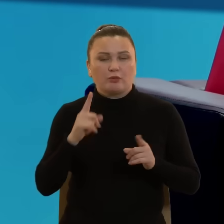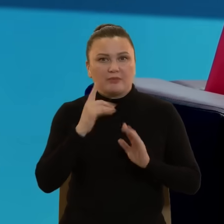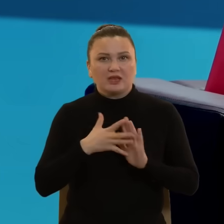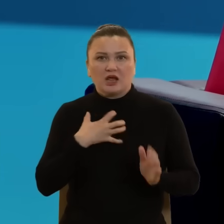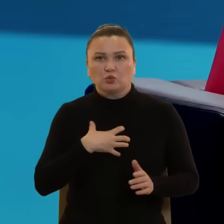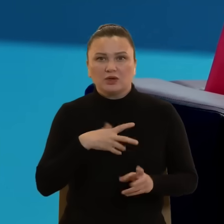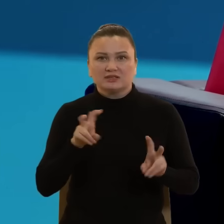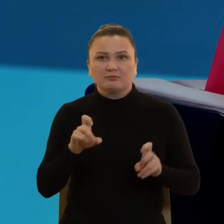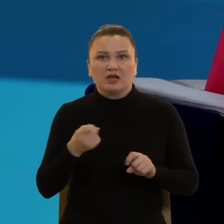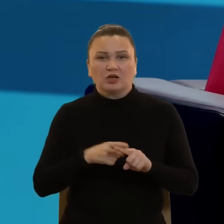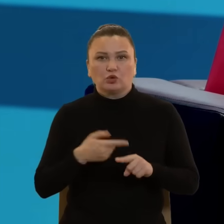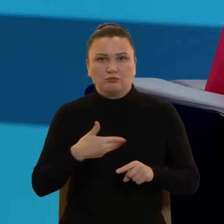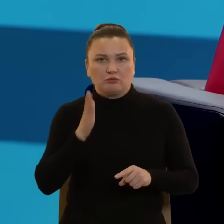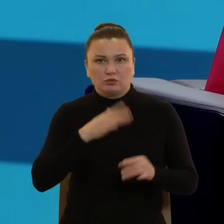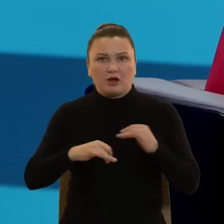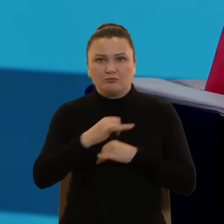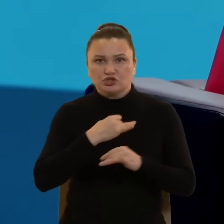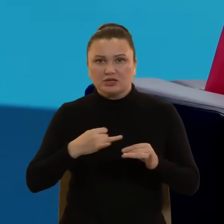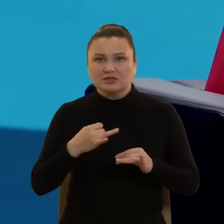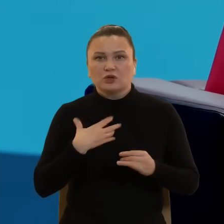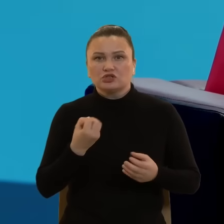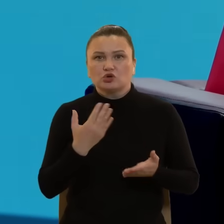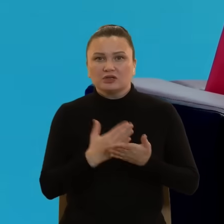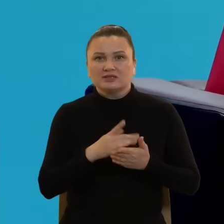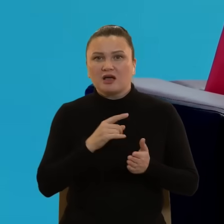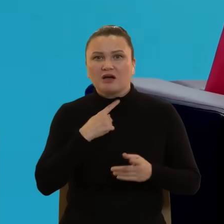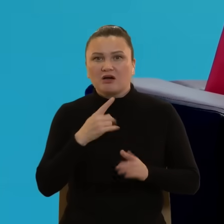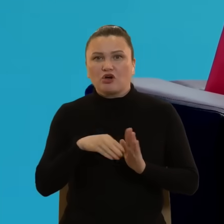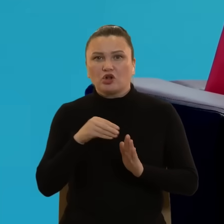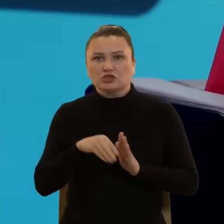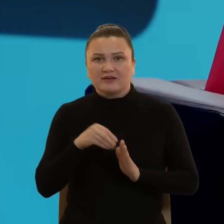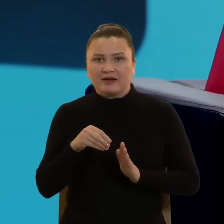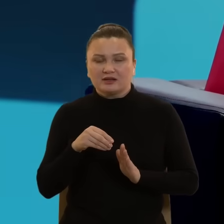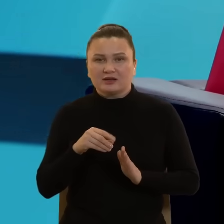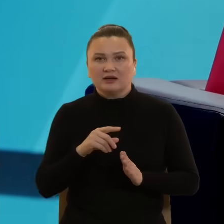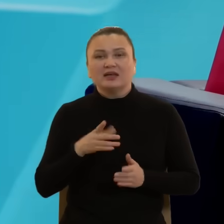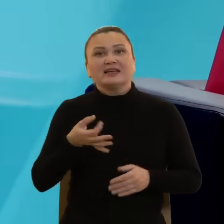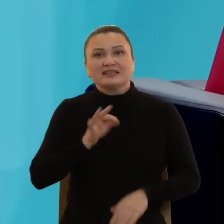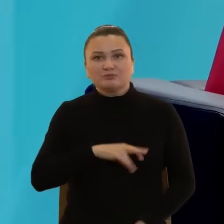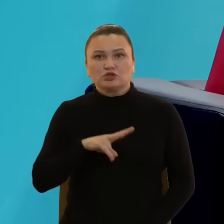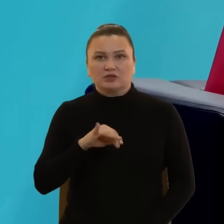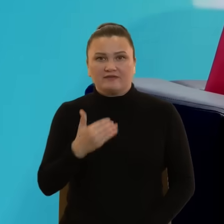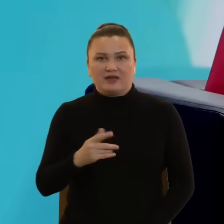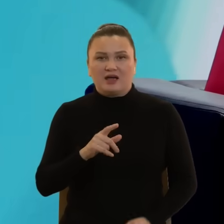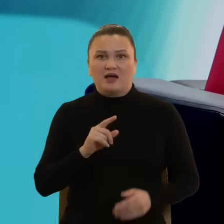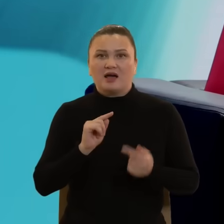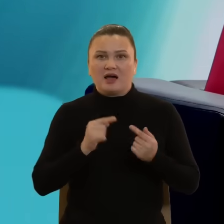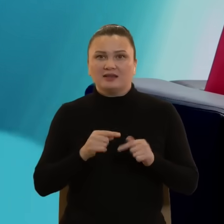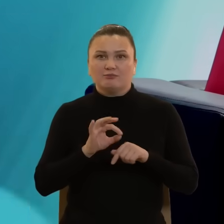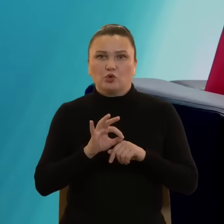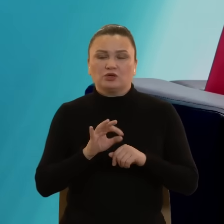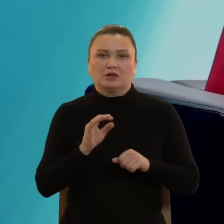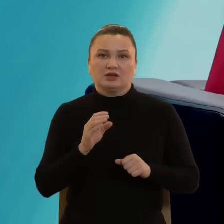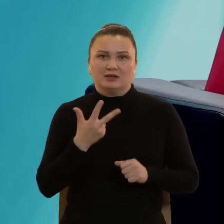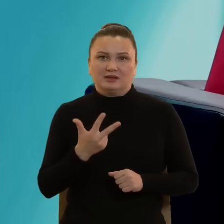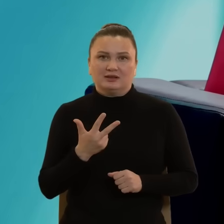темы, на которой мы будем со Светланой Александровной общаться, у нас есть еще и голосование. Вопрос звучит так. Используете ли вы антибиотики без назначения врача? И